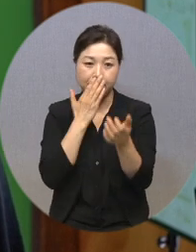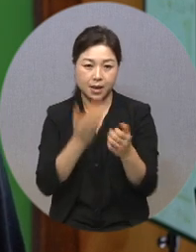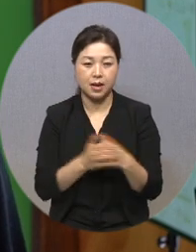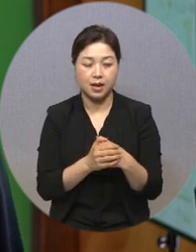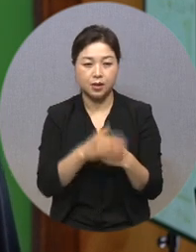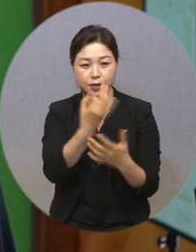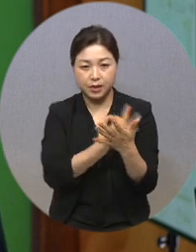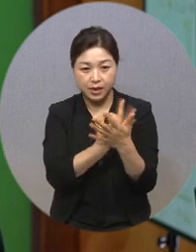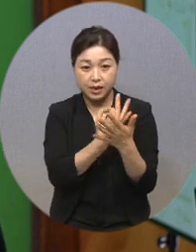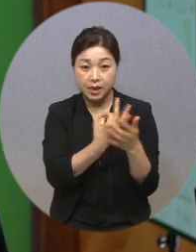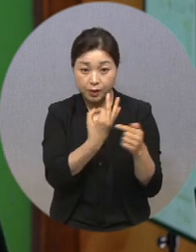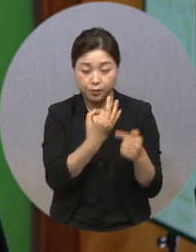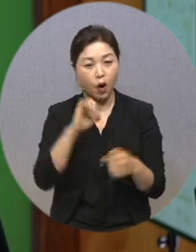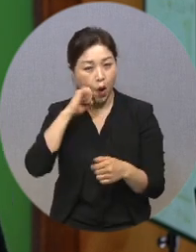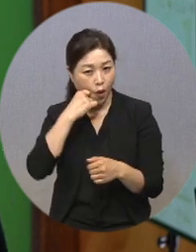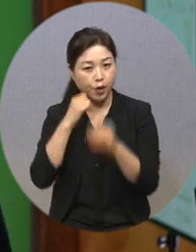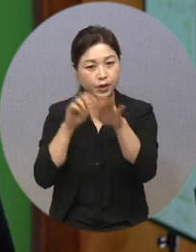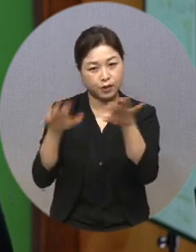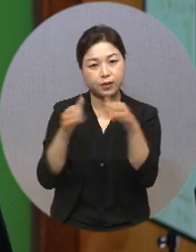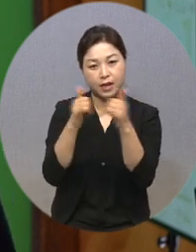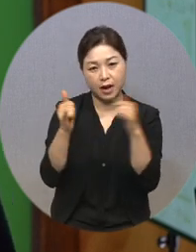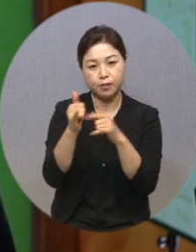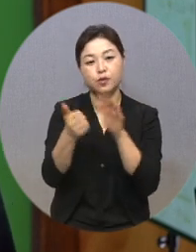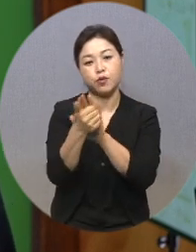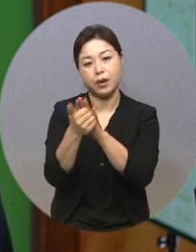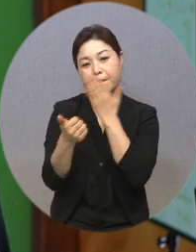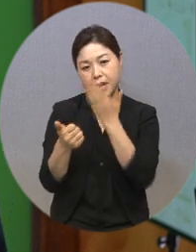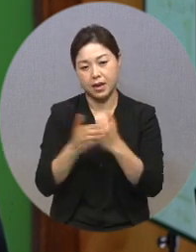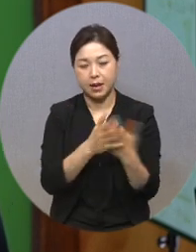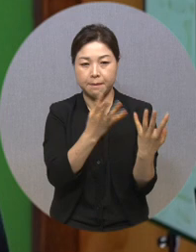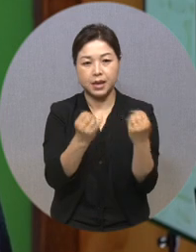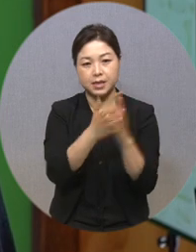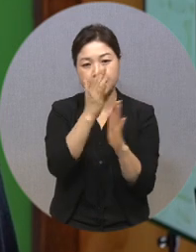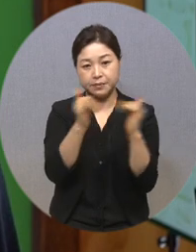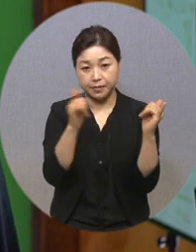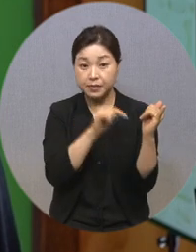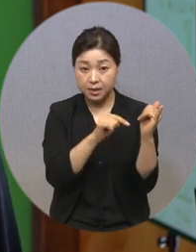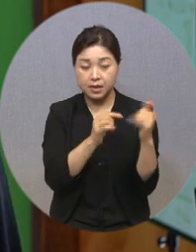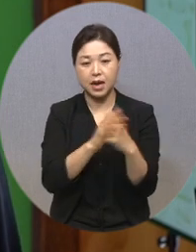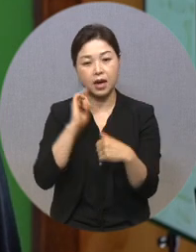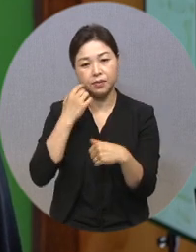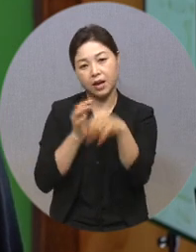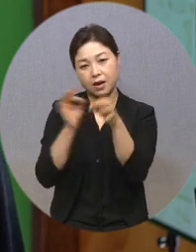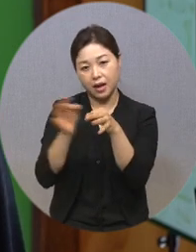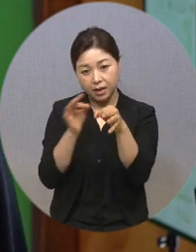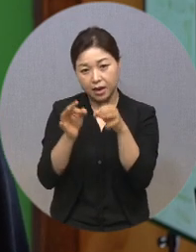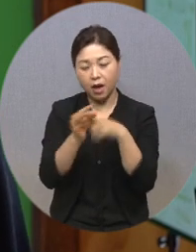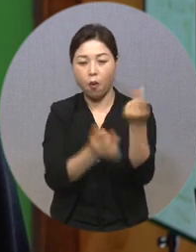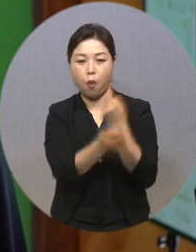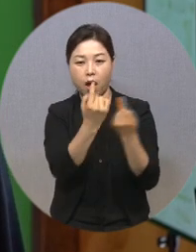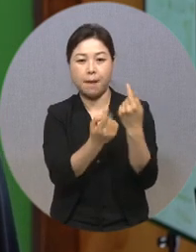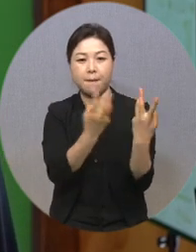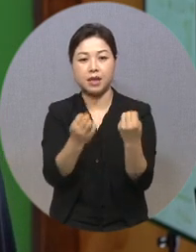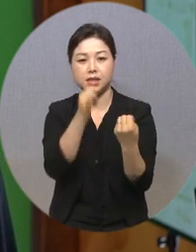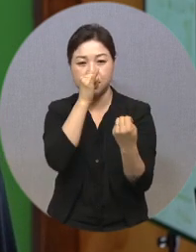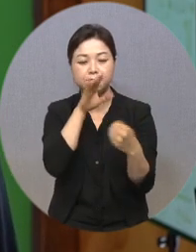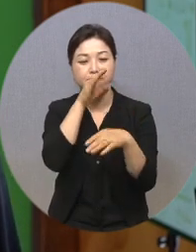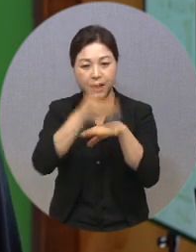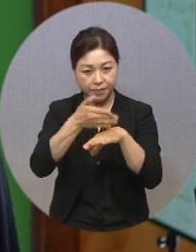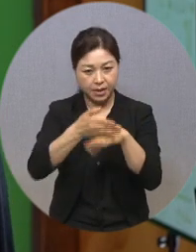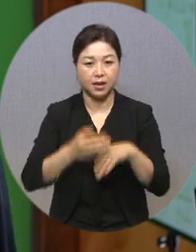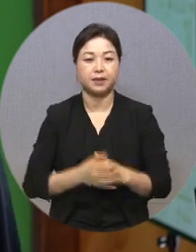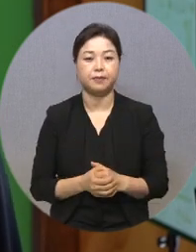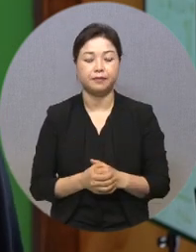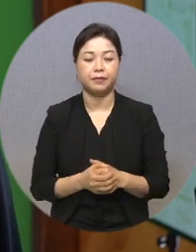그 수익금으로 어려운 이웃을 도울 수가 있습니다. 많은 시민들께서 아름다운 가게 매장을 많이 찾아주고 계십니다. 정말